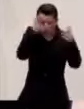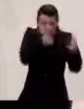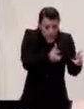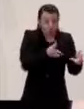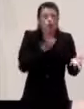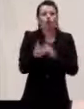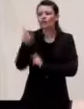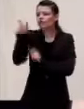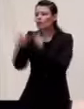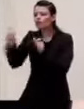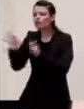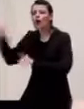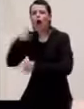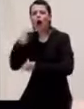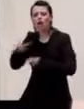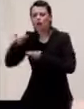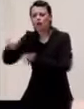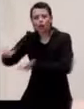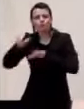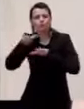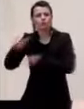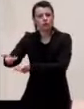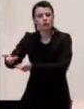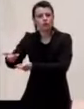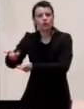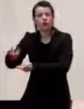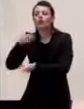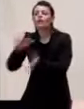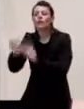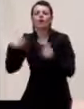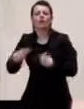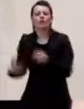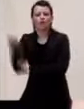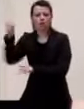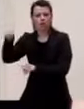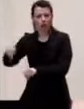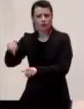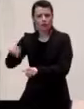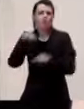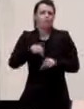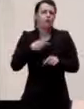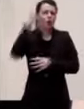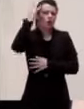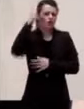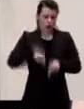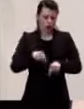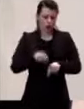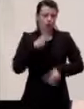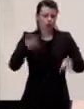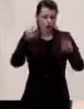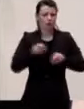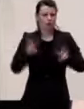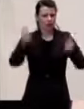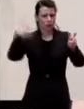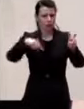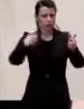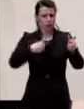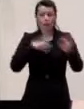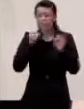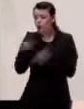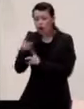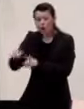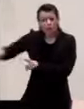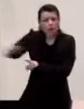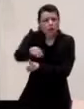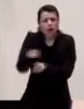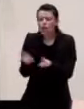vite, perché gli ospedali, e questo è un elemento che poi tornerà anche nella riflessione di oggi, non avevano più posto neanche